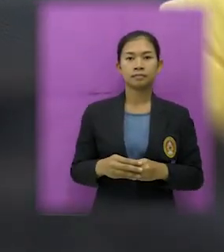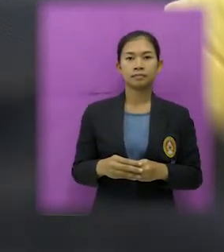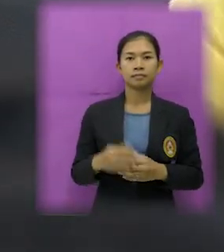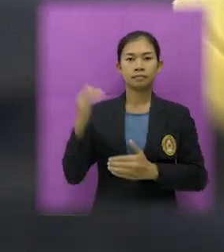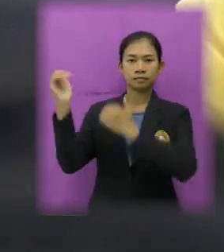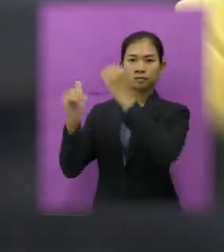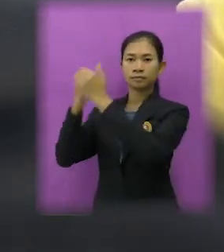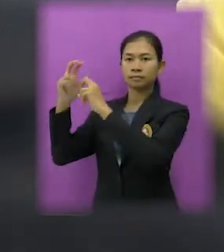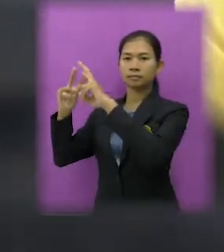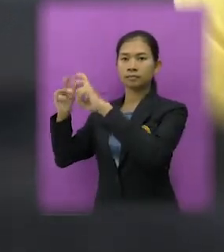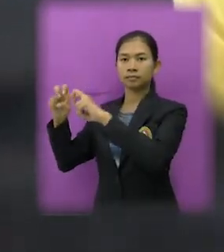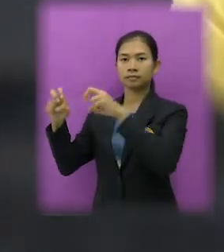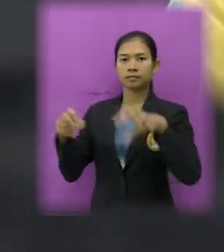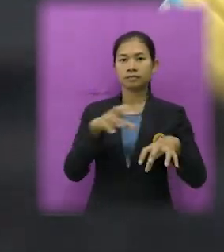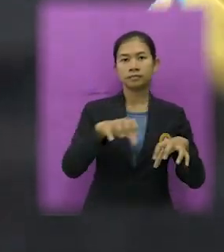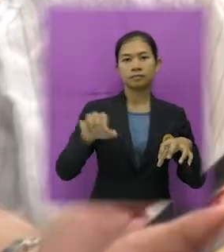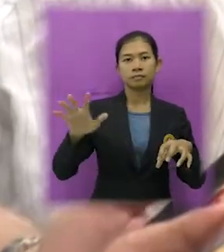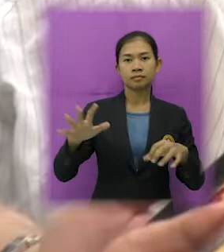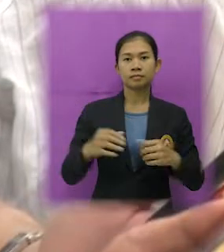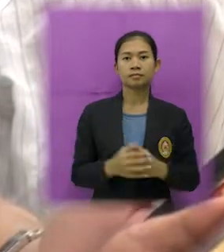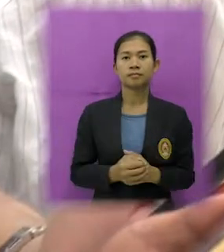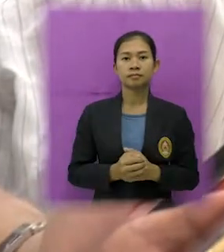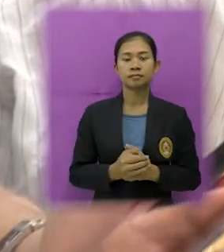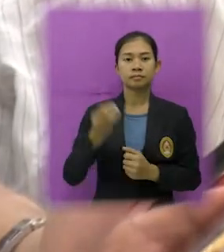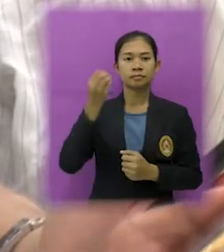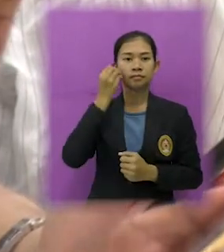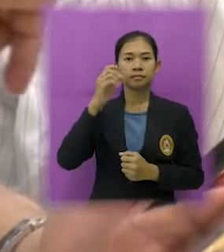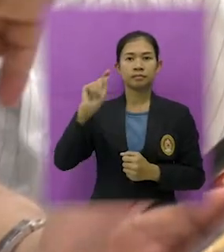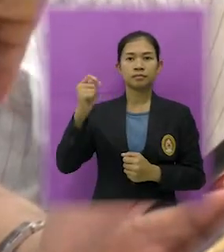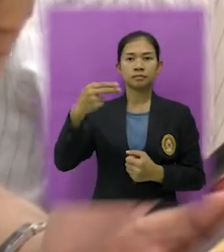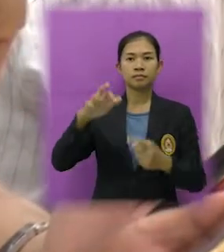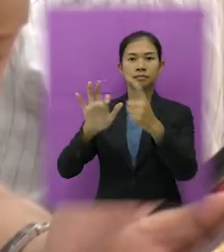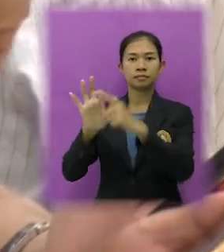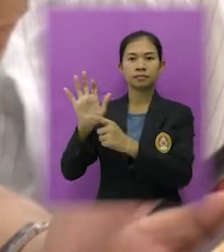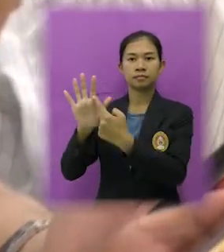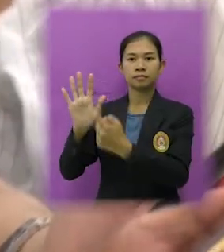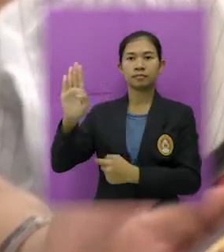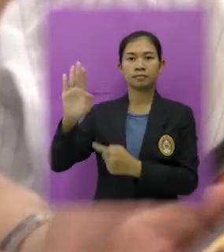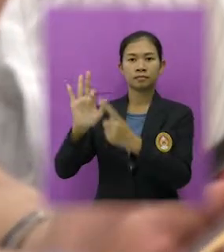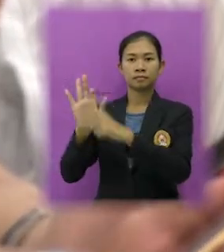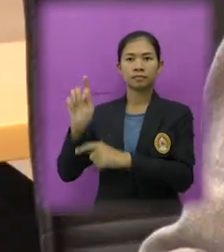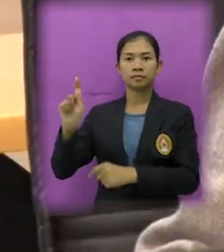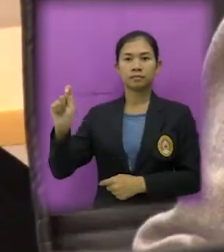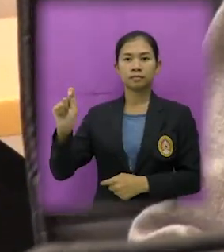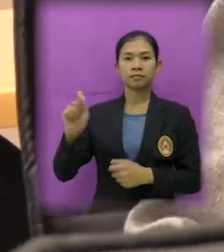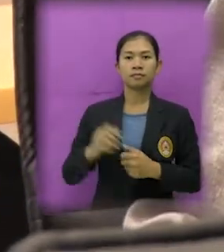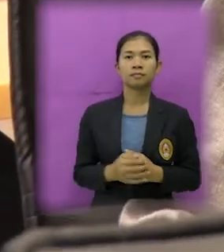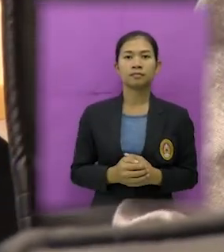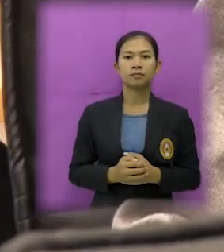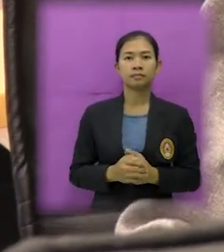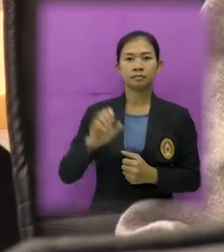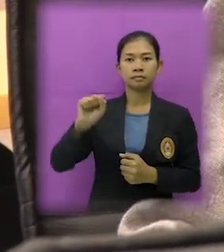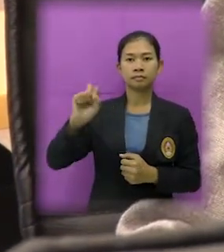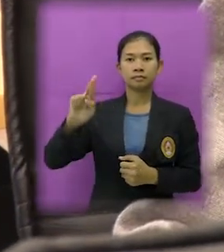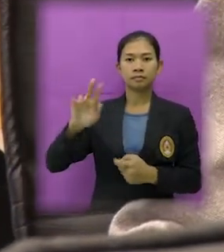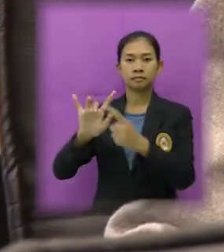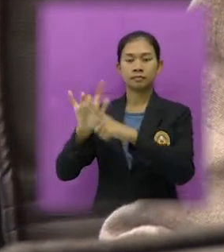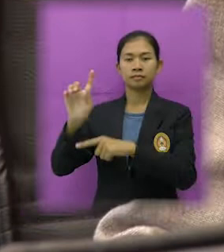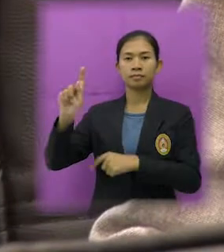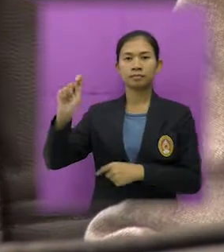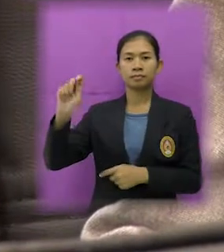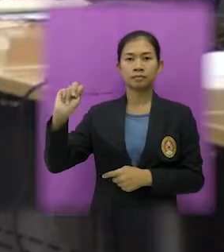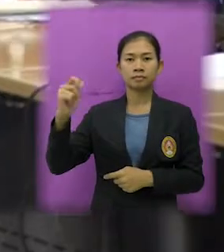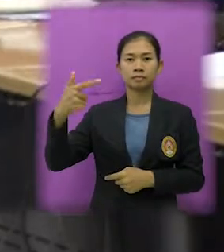านท่าบ่ออำเภอศรีสงครามจังหวัดนครพนมบ้านสร้างขอตำบลสร้างขออำเภอสร้างขอจังหวัดสกลนครบ้านด